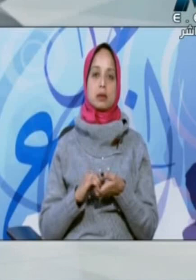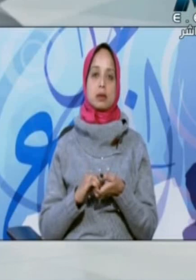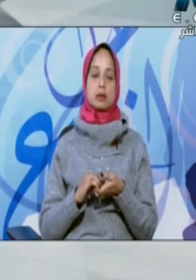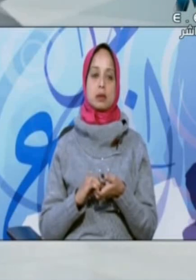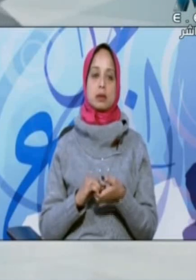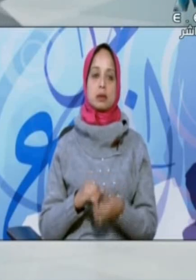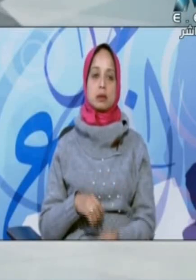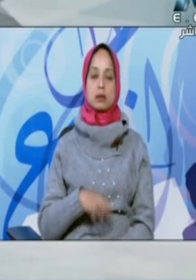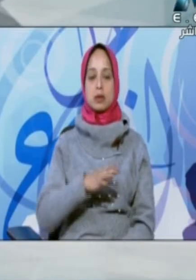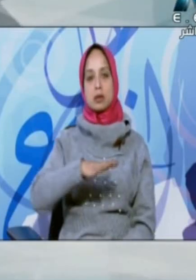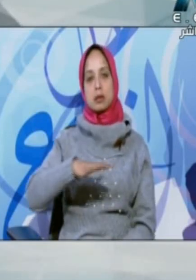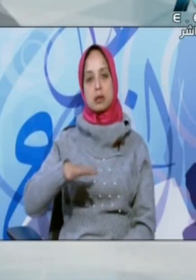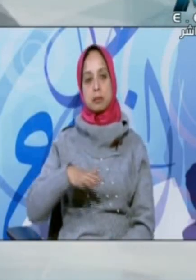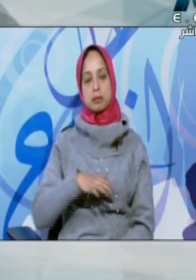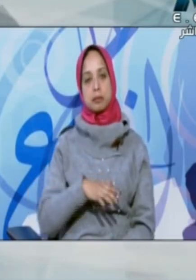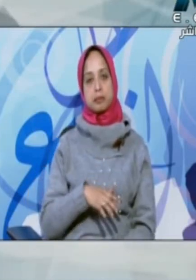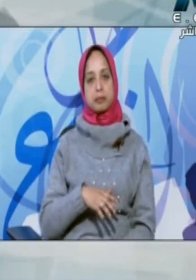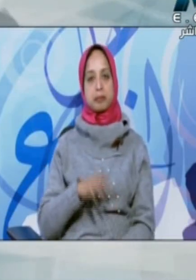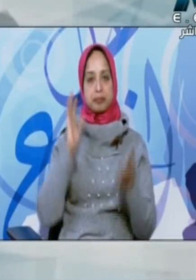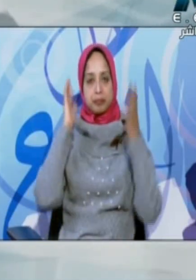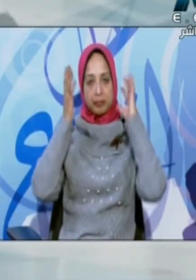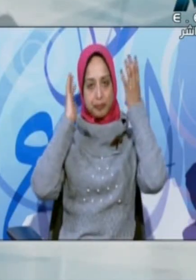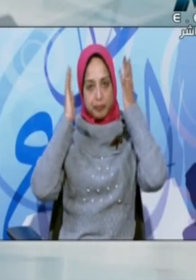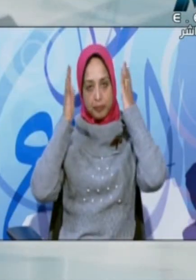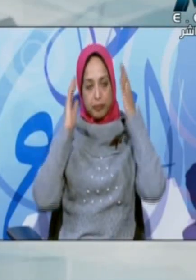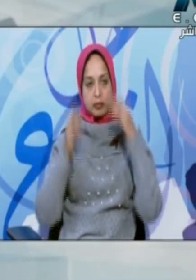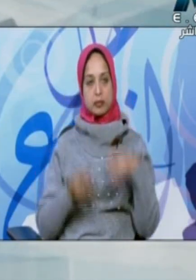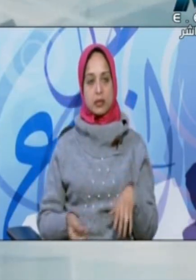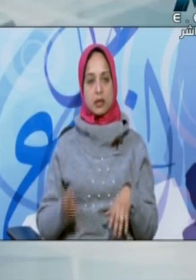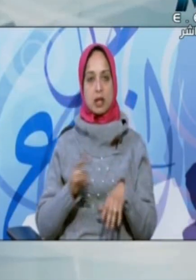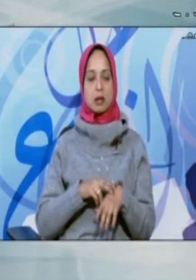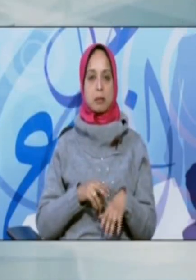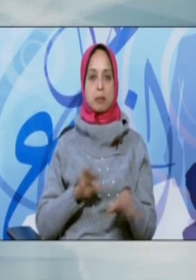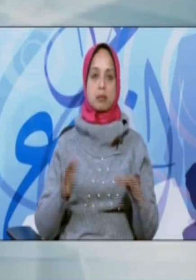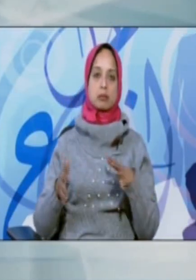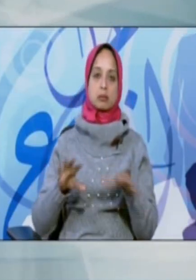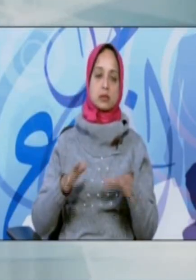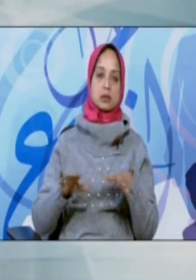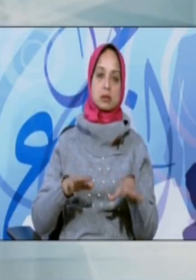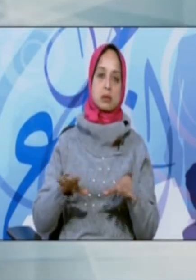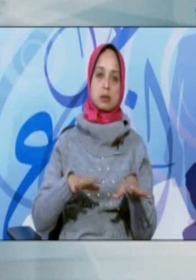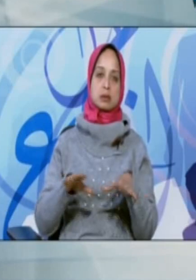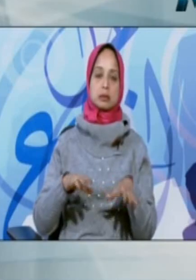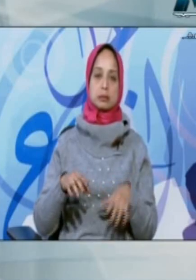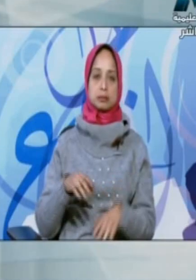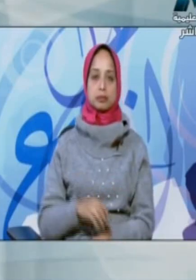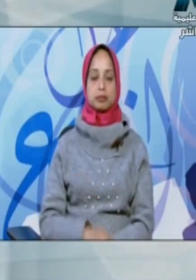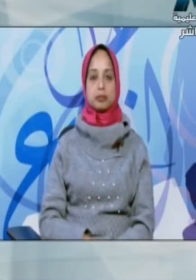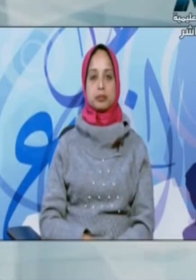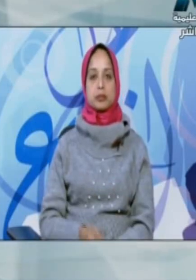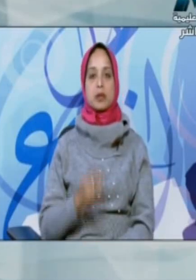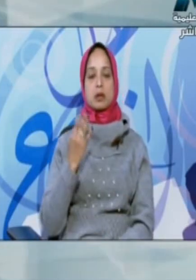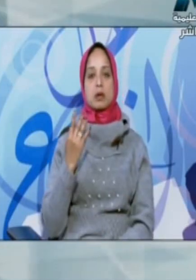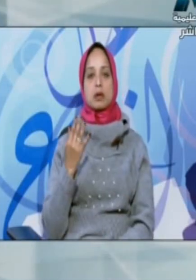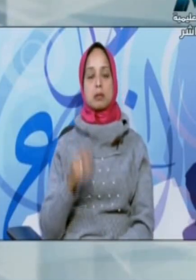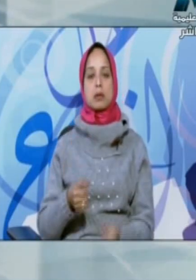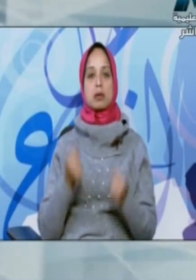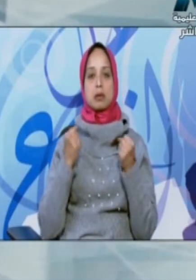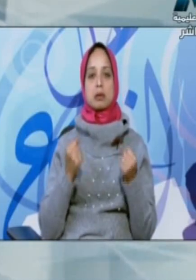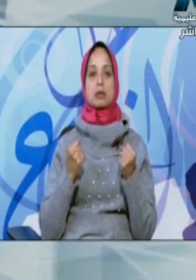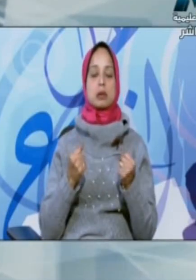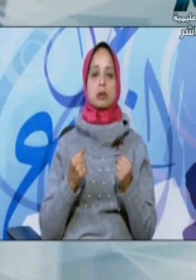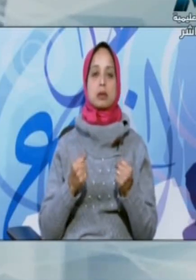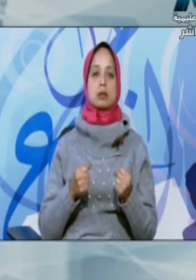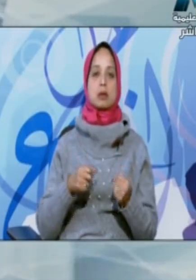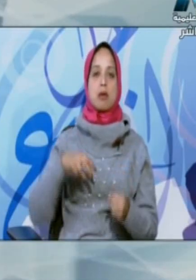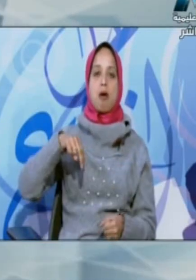اضطراب وعدم استقرار. أربعة قوية